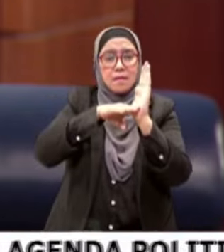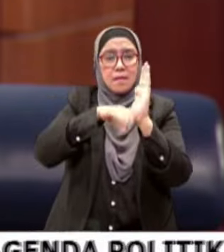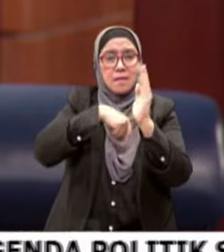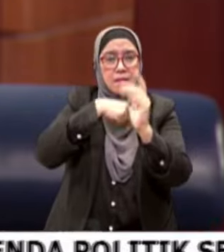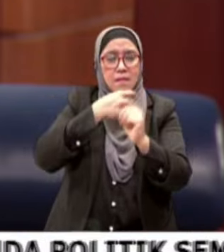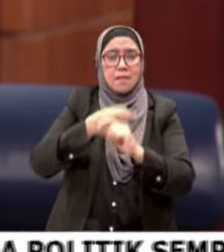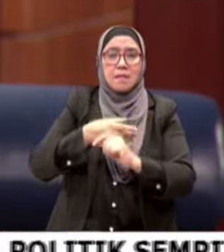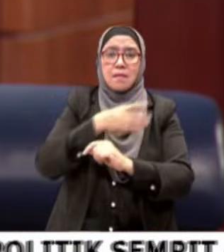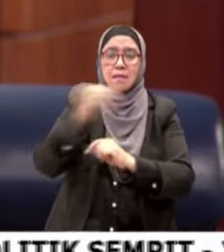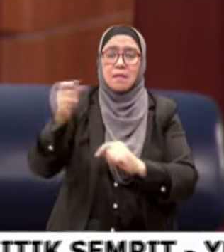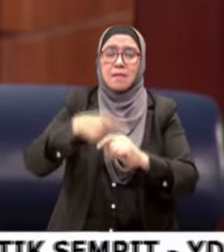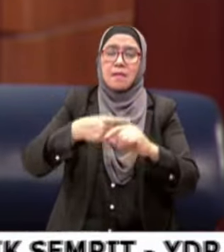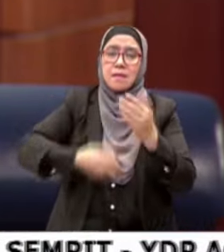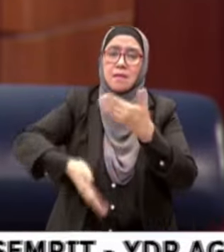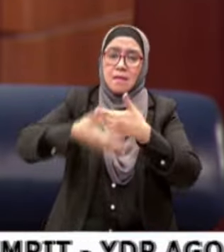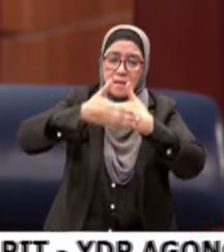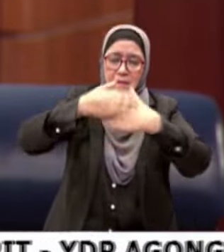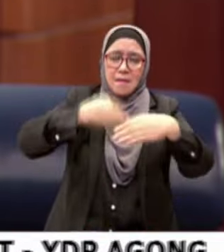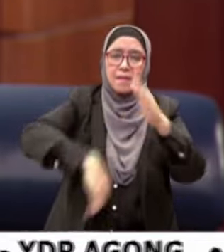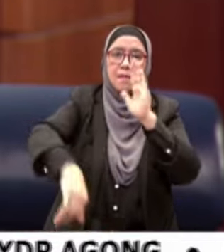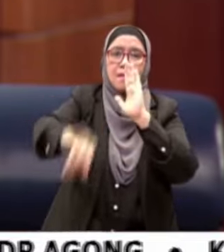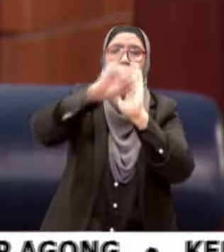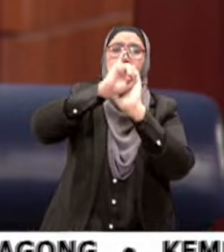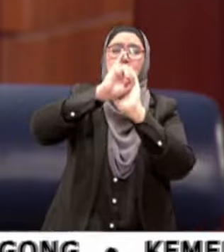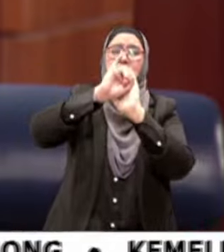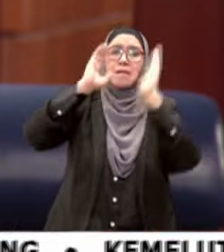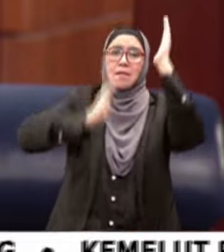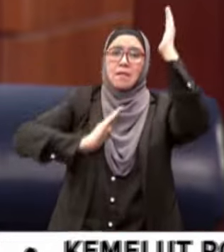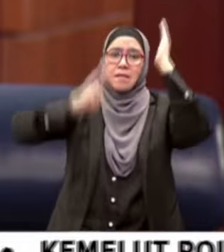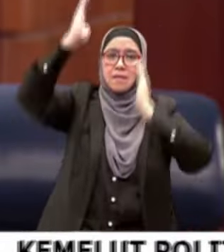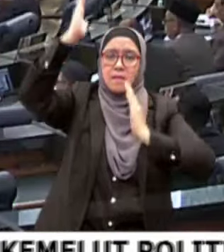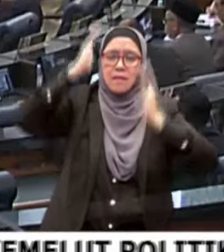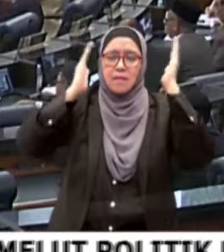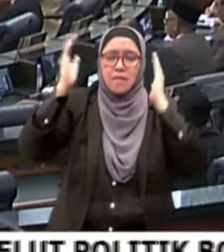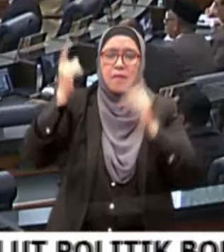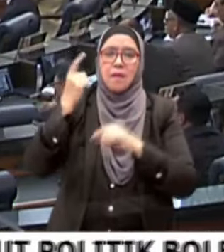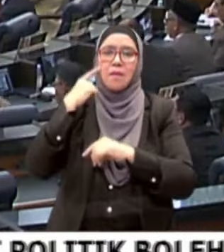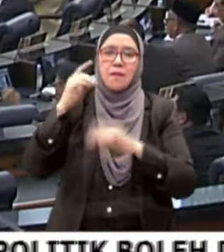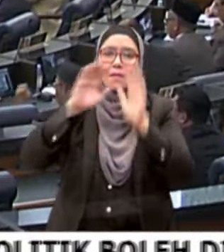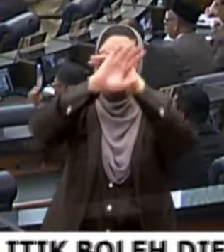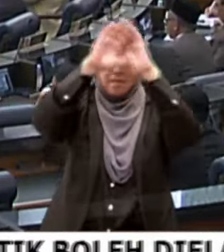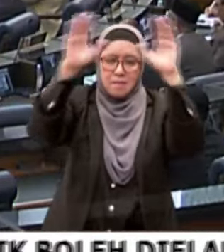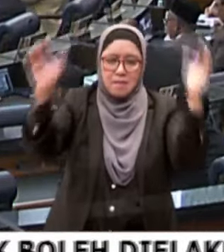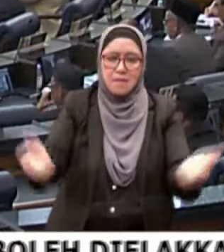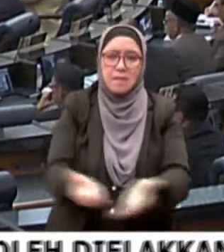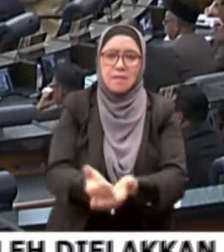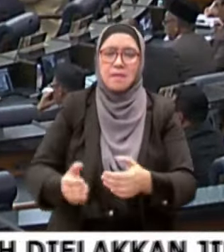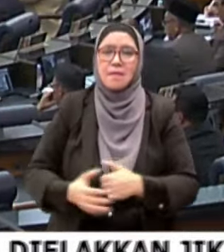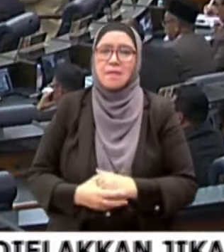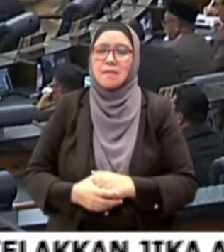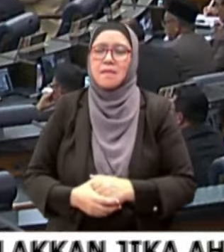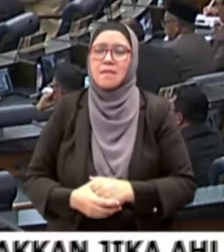semula image negara di peringkat antara bangsa Terima kasih